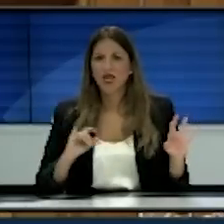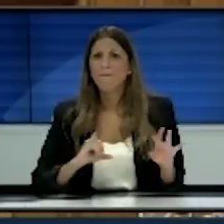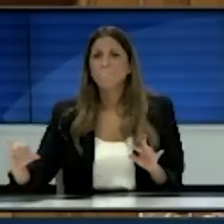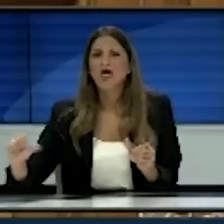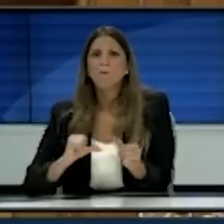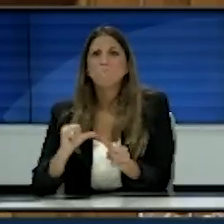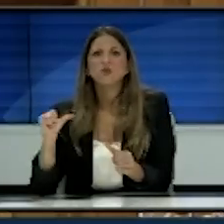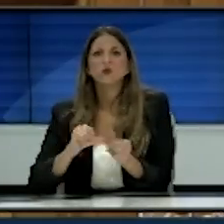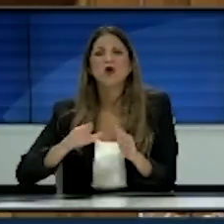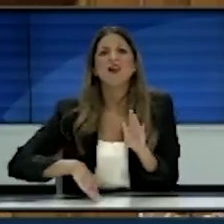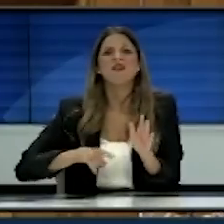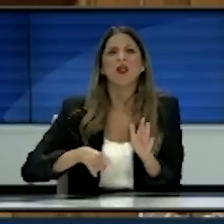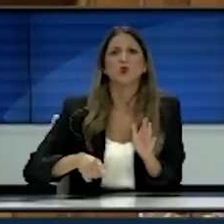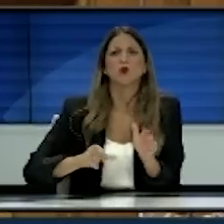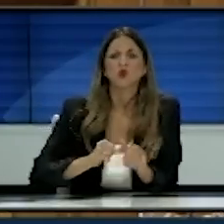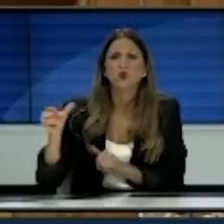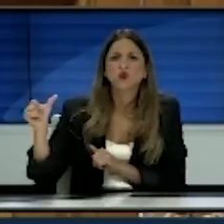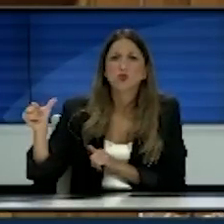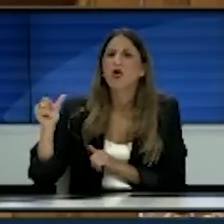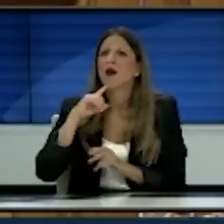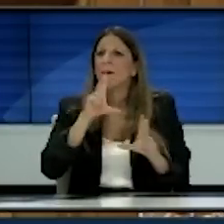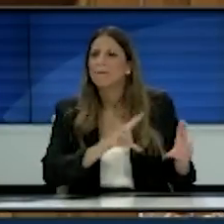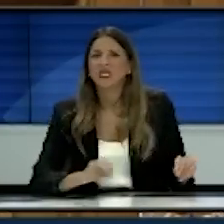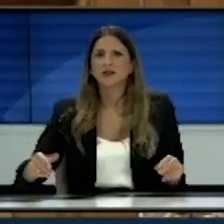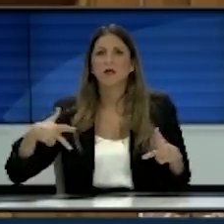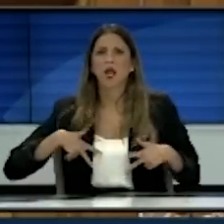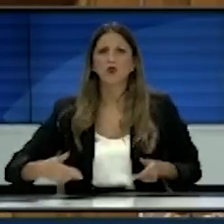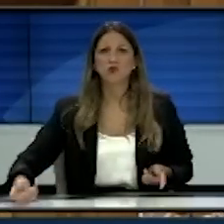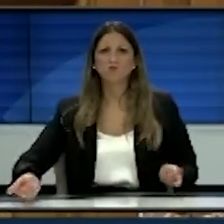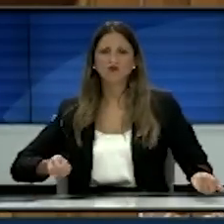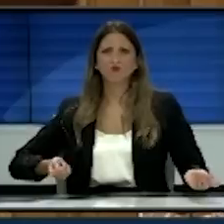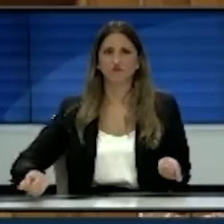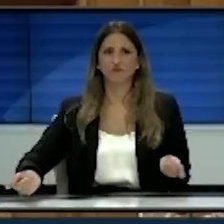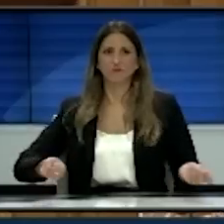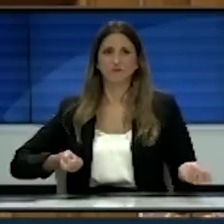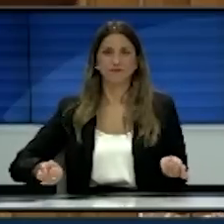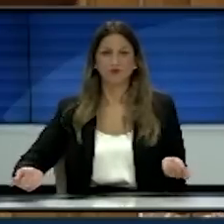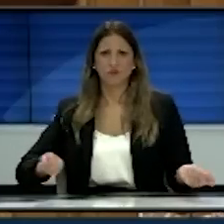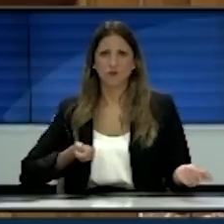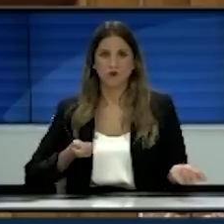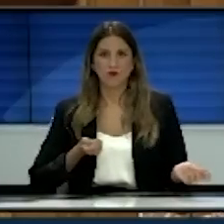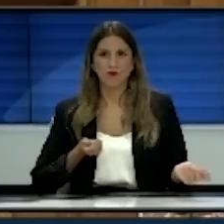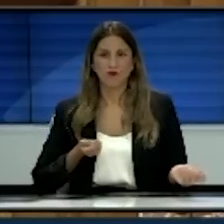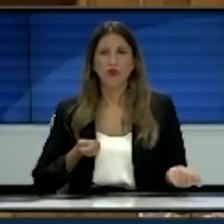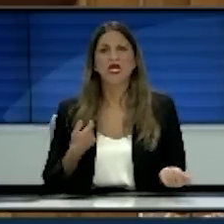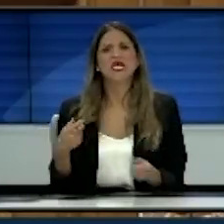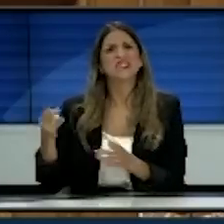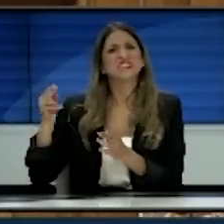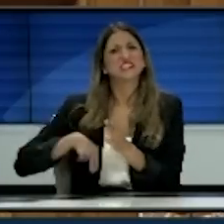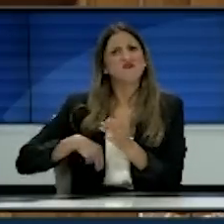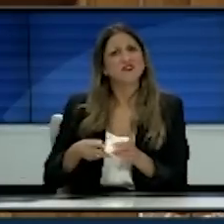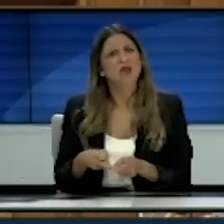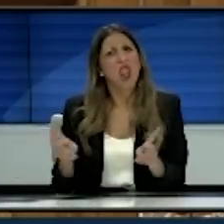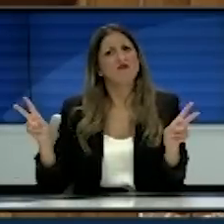μισθό συμπεριφέρεστε ως γενικός δερβέναγας, ακυρώνοντας τις ελεύθερες συλλογικές